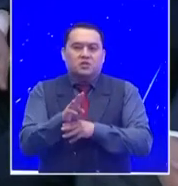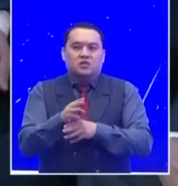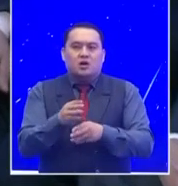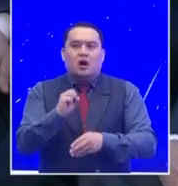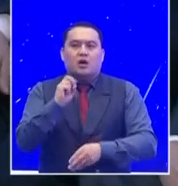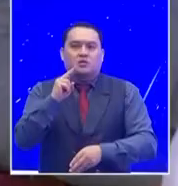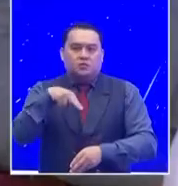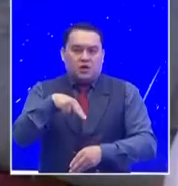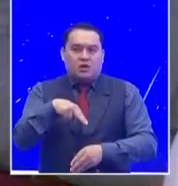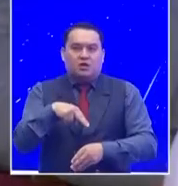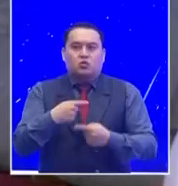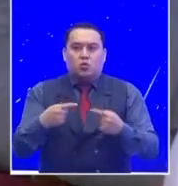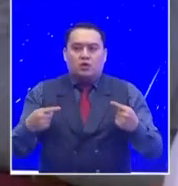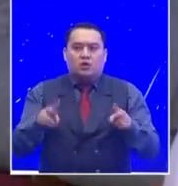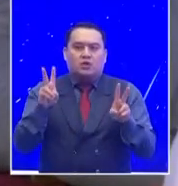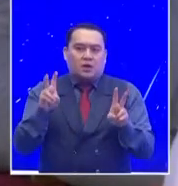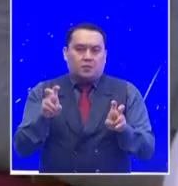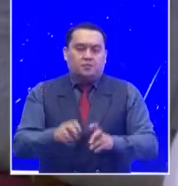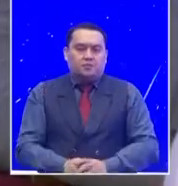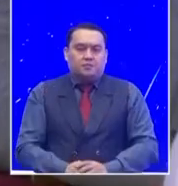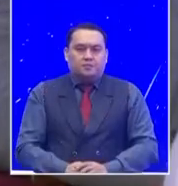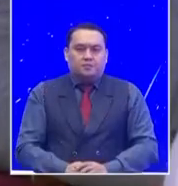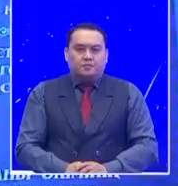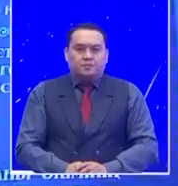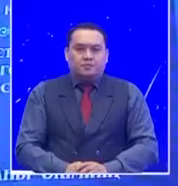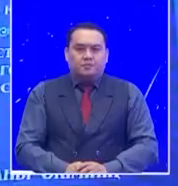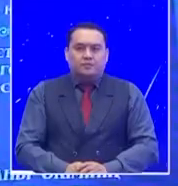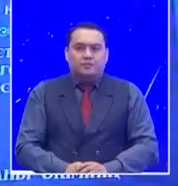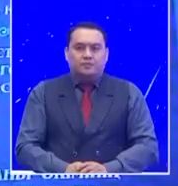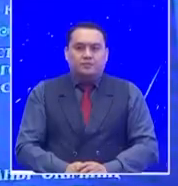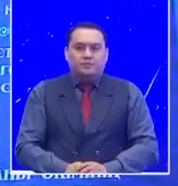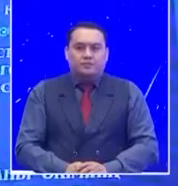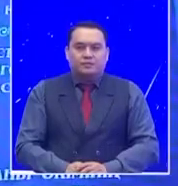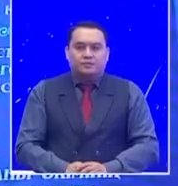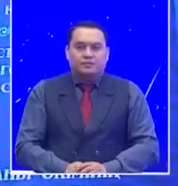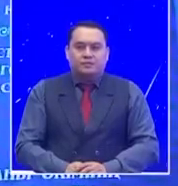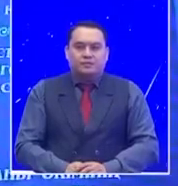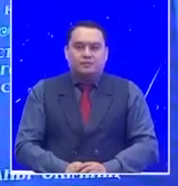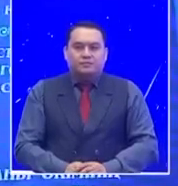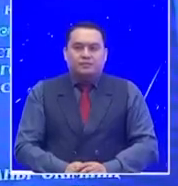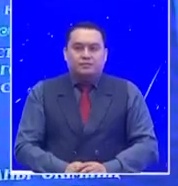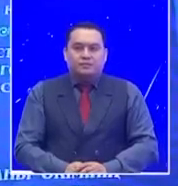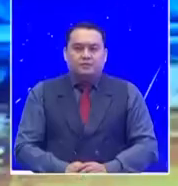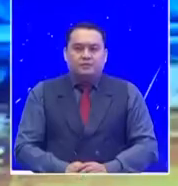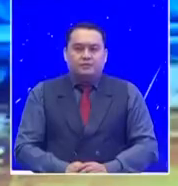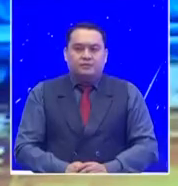начисления АСП, жилищных и других тем. Гульмира Тимиргалиева, Габит Кабдрахман, телеканал ЖТСУ, Коксулский район.